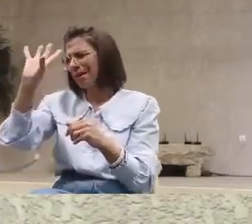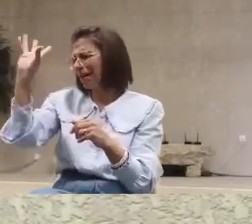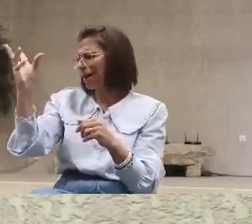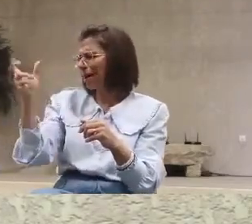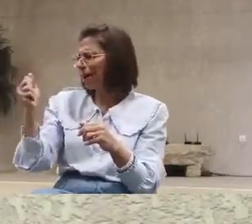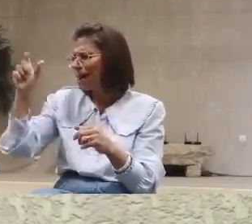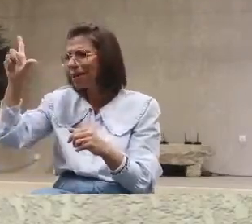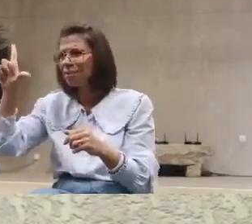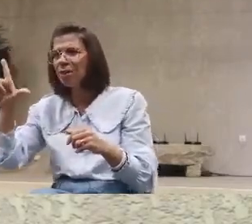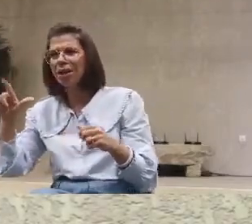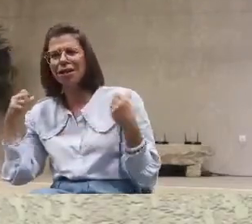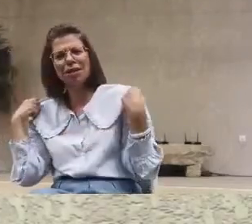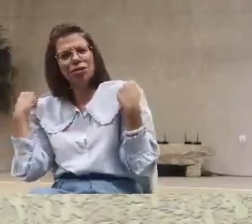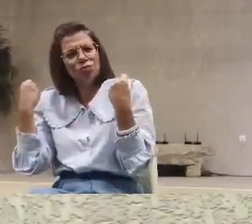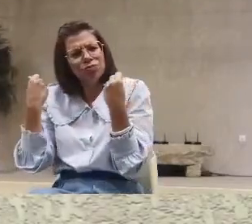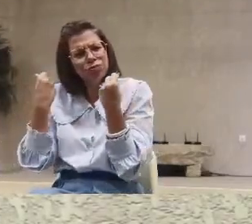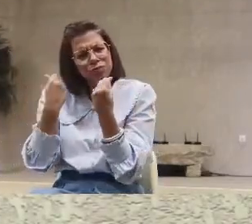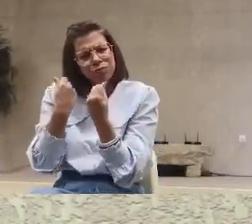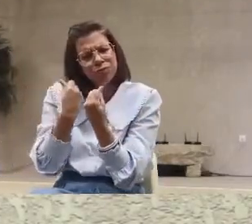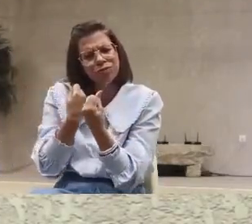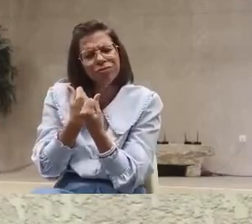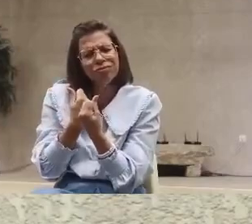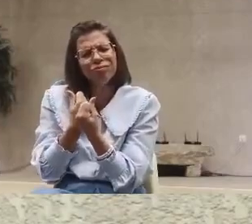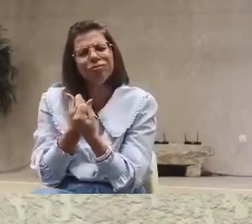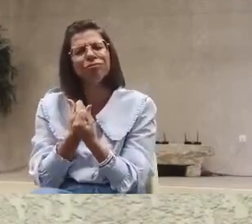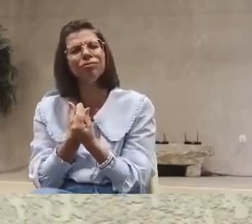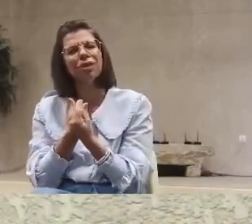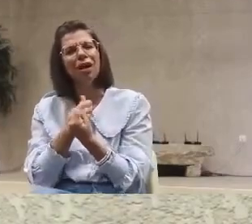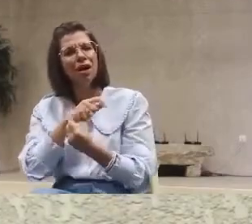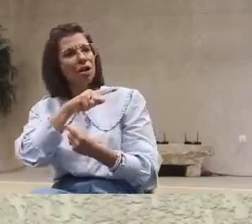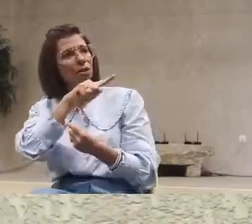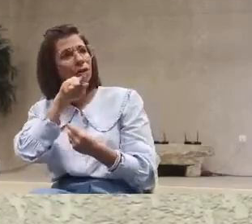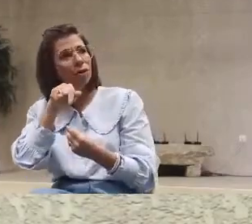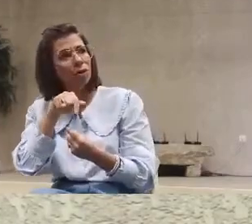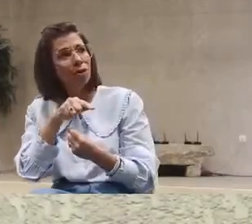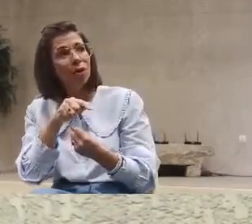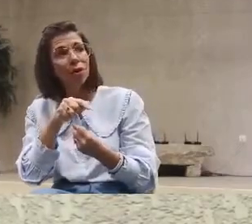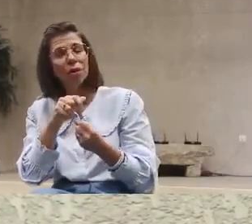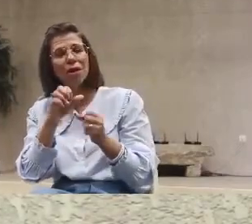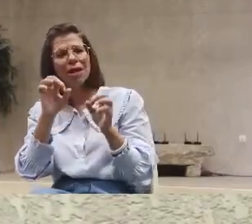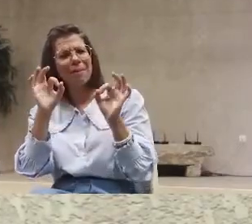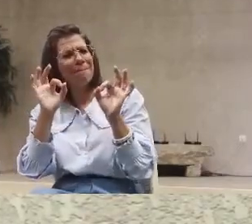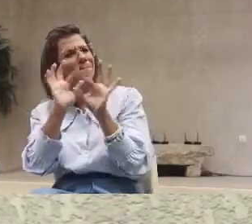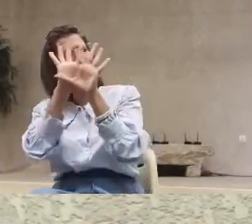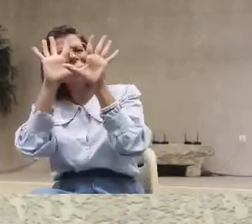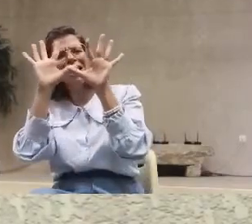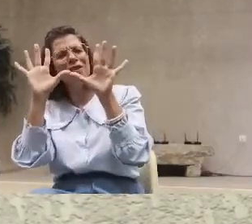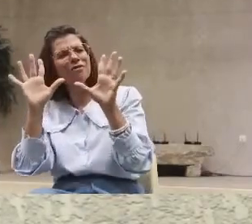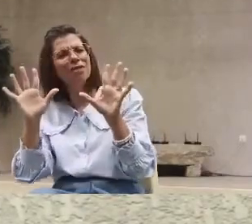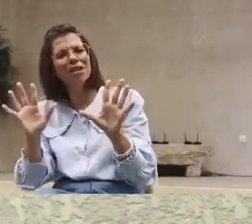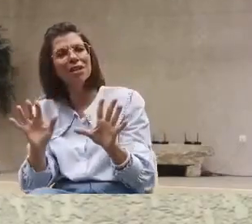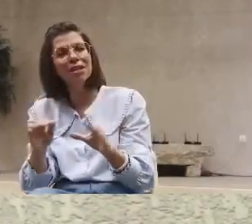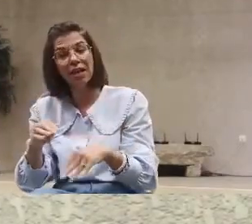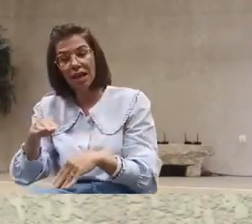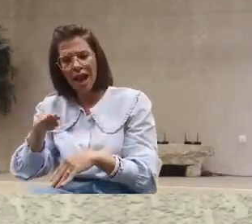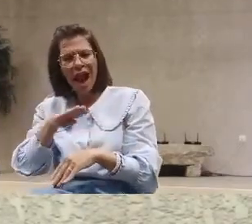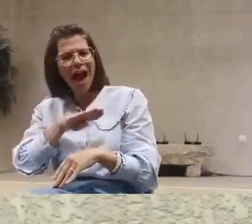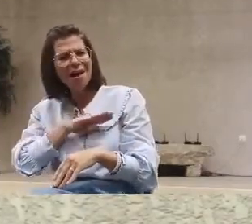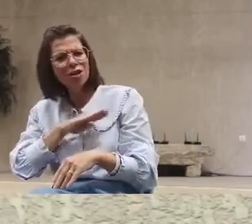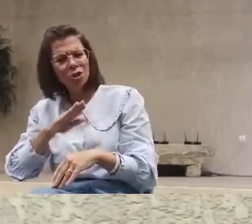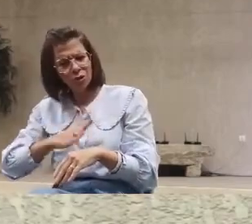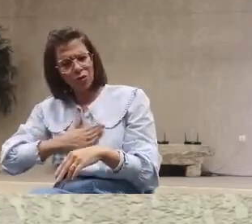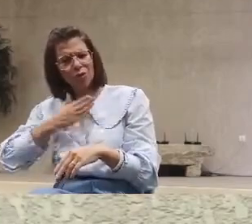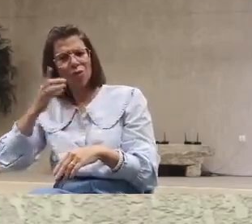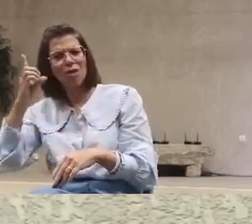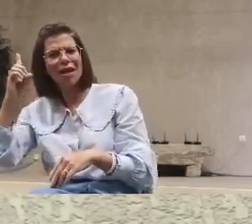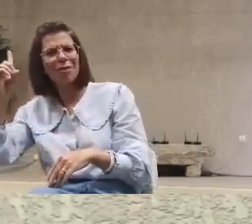de ta présence qu'ils en soient émerveillés qu'ils naissent dans le royaume de Dieu que le miracle se produise et que ces